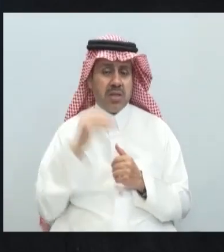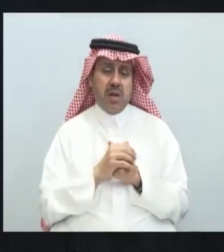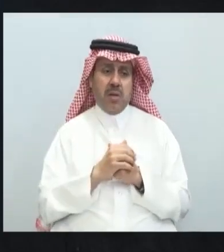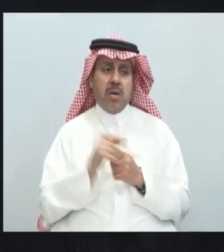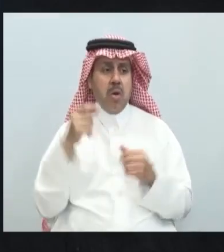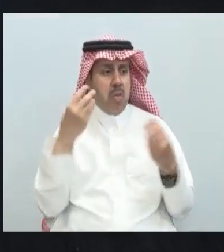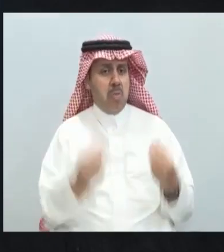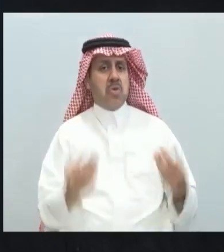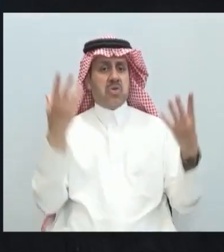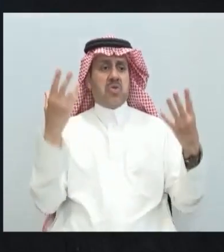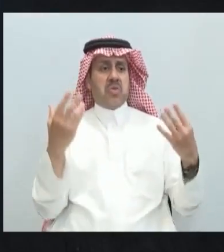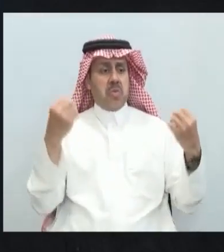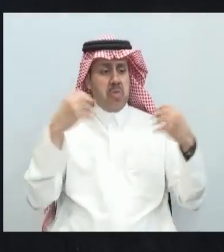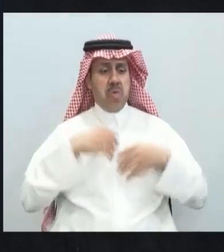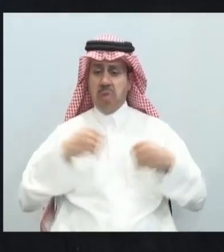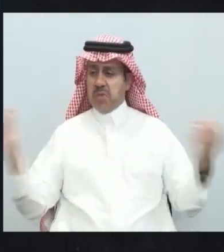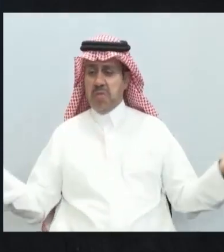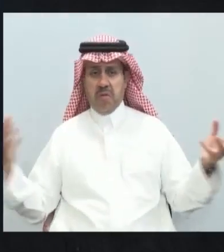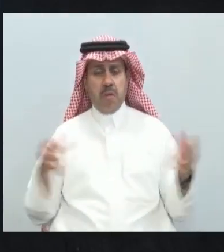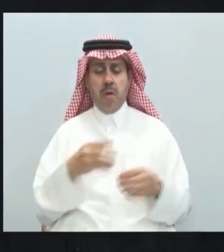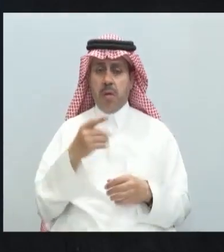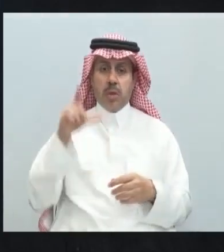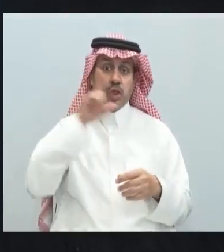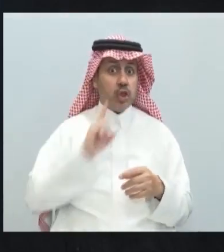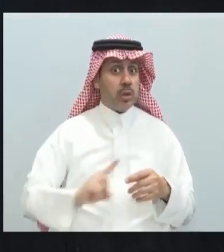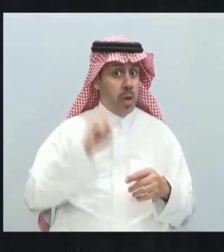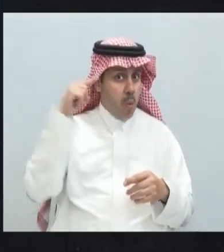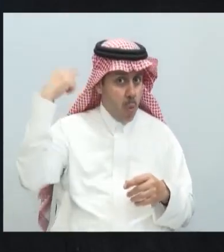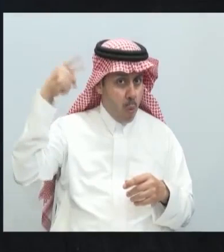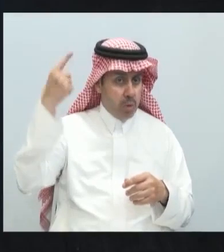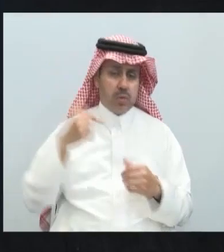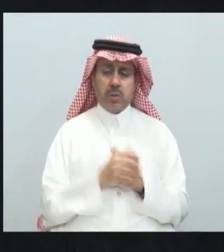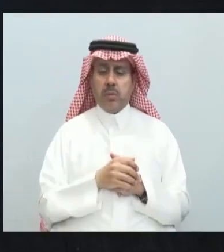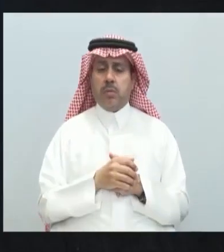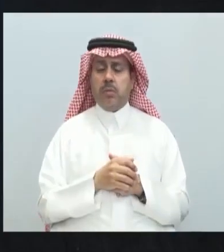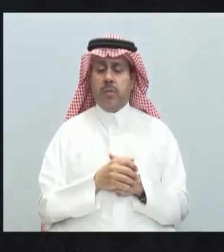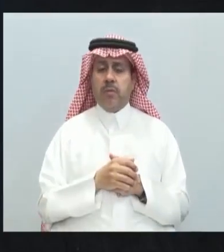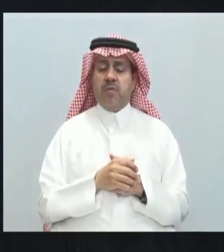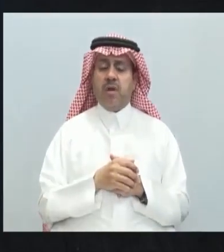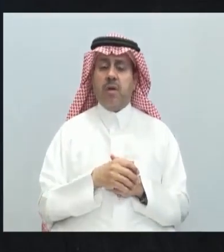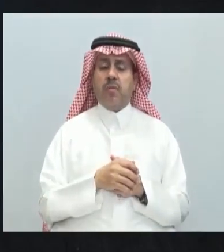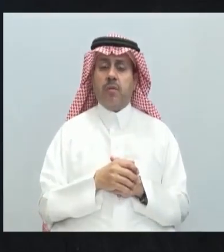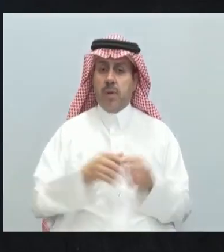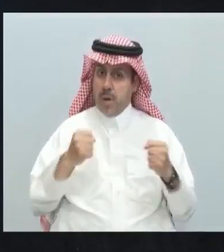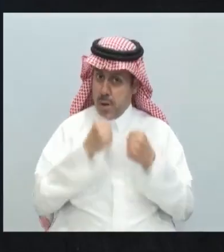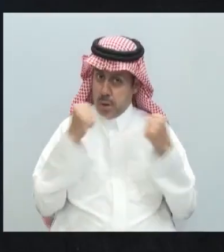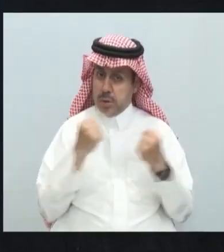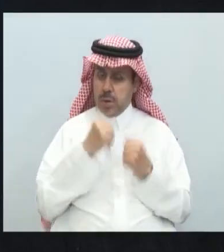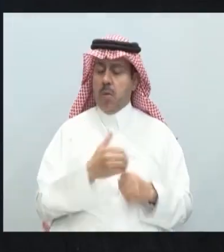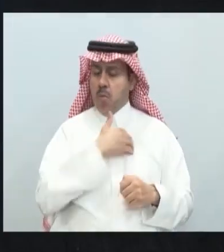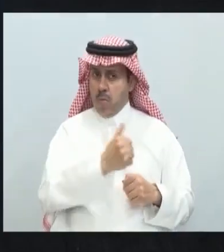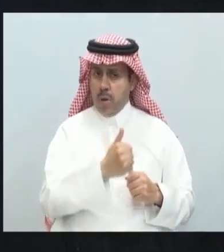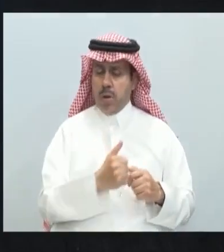هذا الامر من تمدن والتحضر والرقي وهو بخلاف ذلك لذلك نحرص